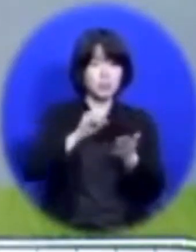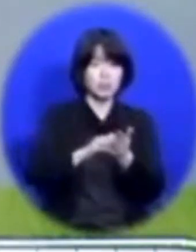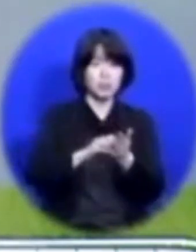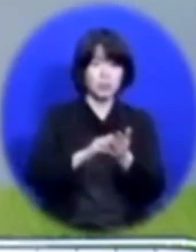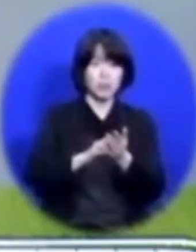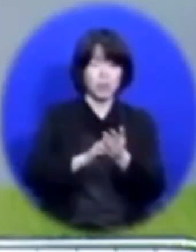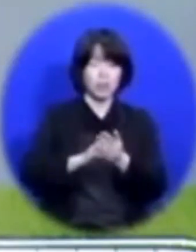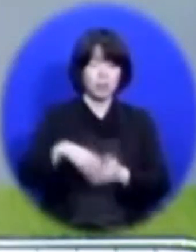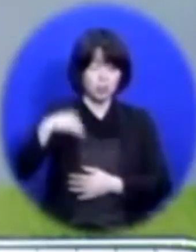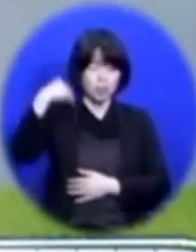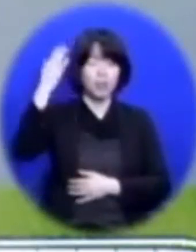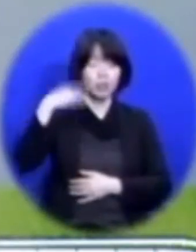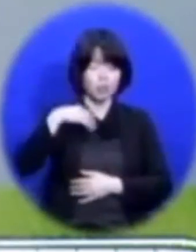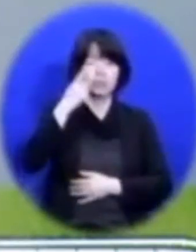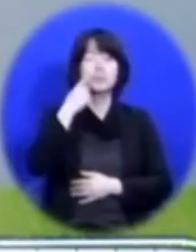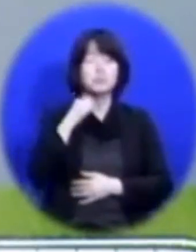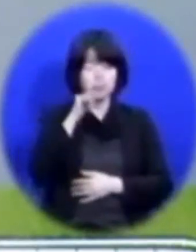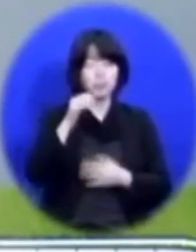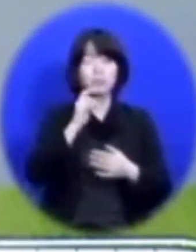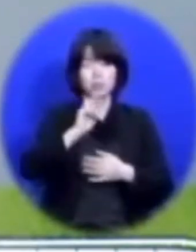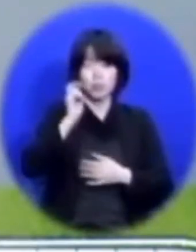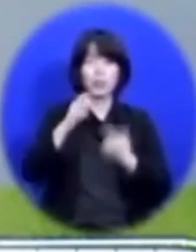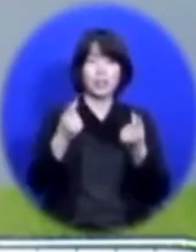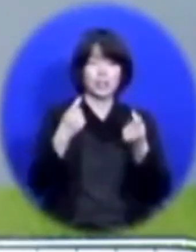건성으로듣고있어서,마치 자장가처럼들리는것같습니다.